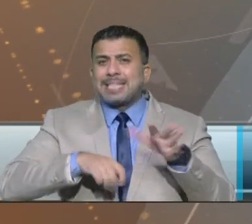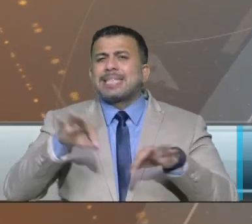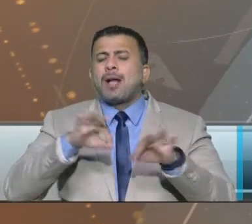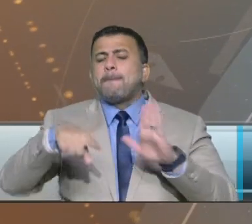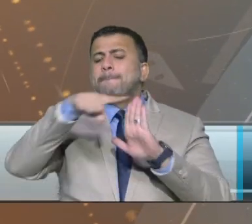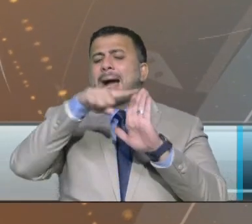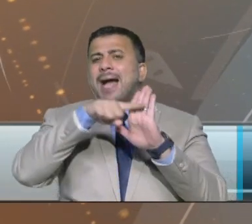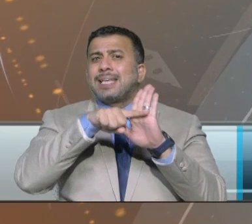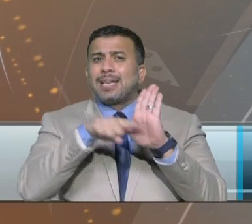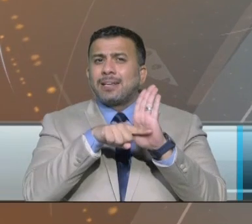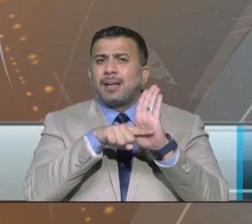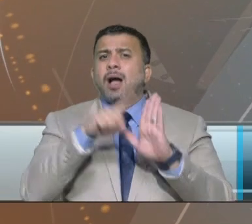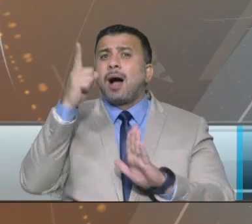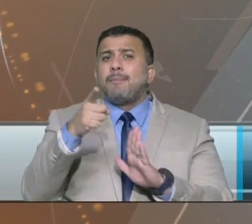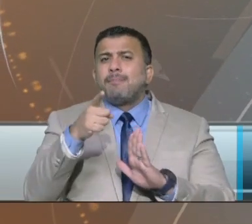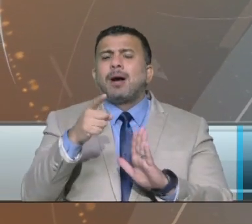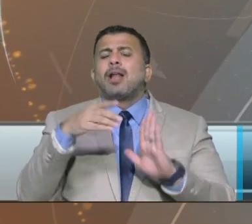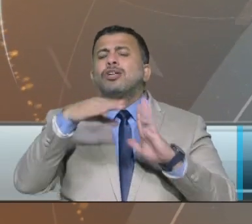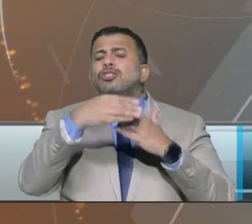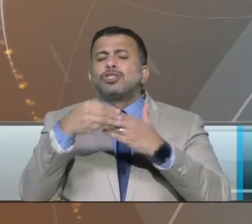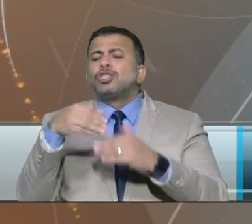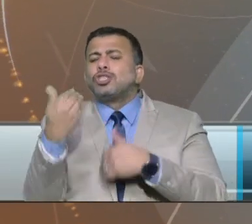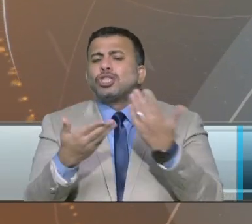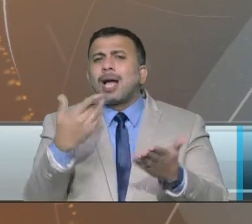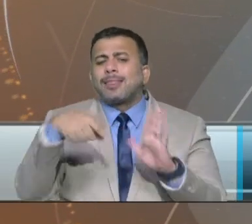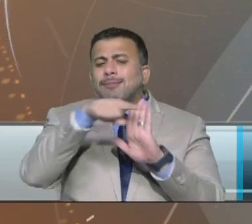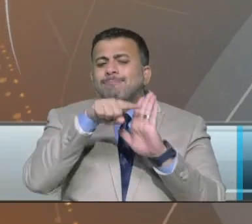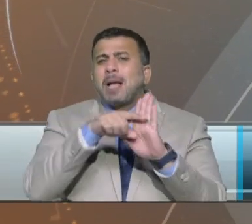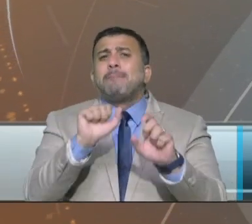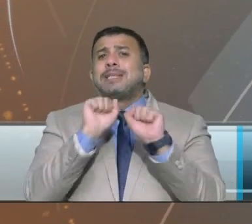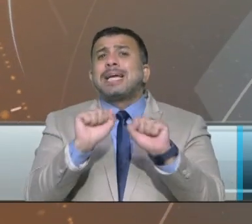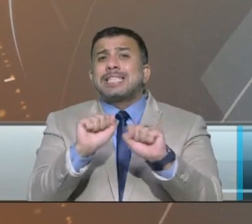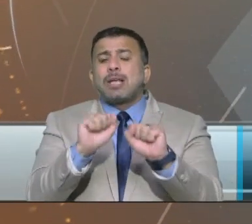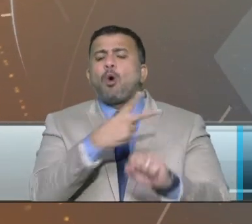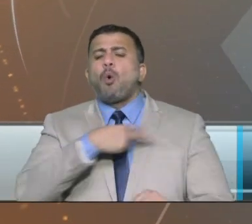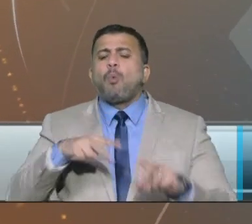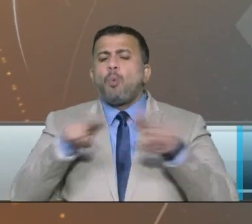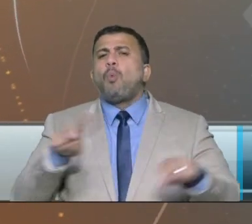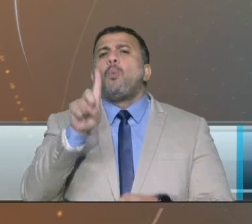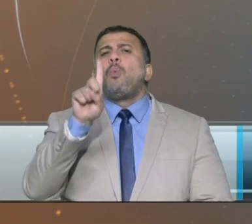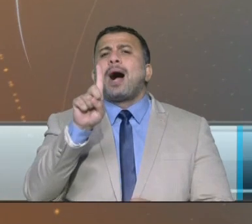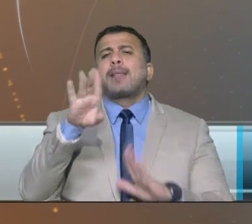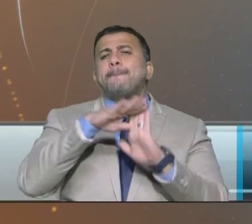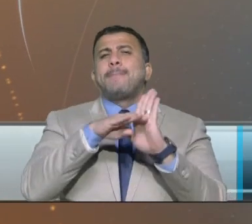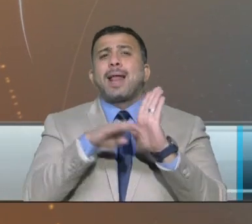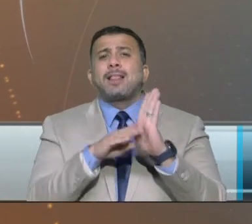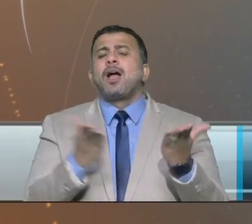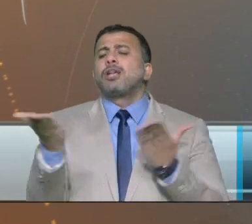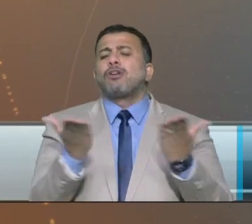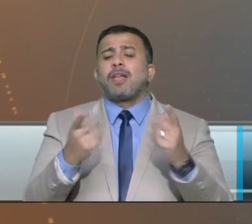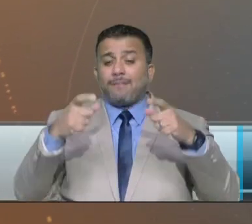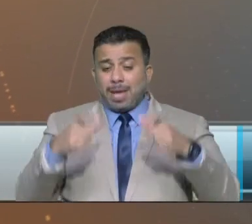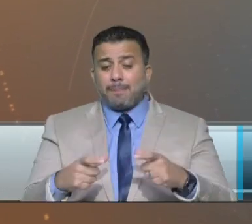السياسات والمعايير واصدار الادله الارشاديه لكل ما يتعلق بتنظيم حوكمه البي